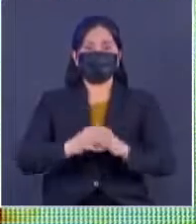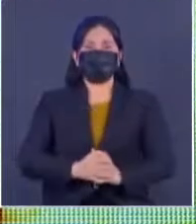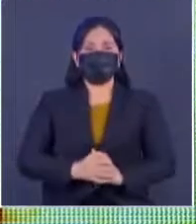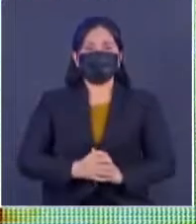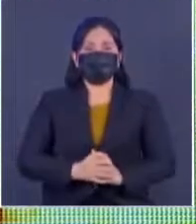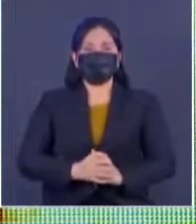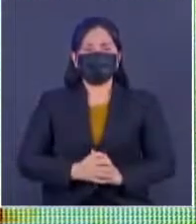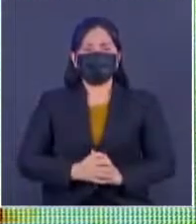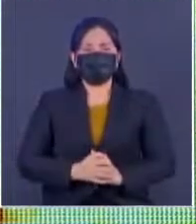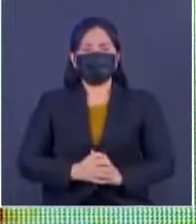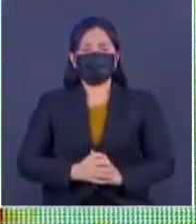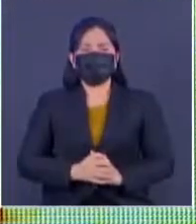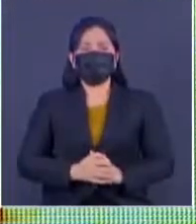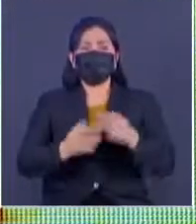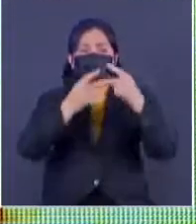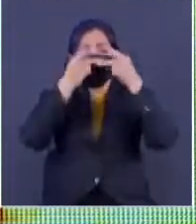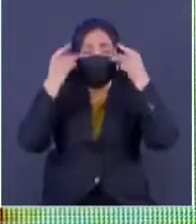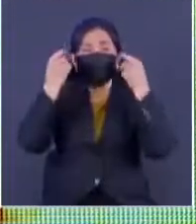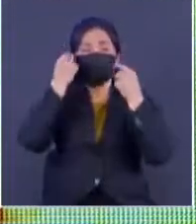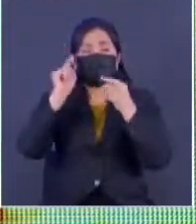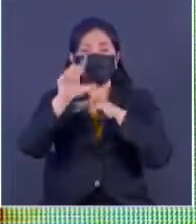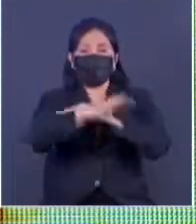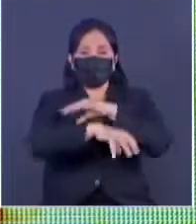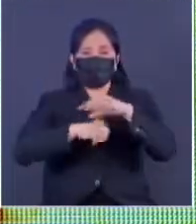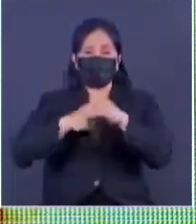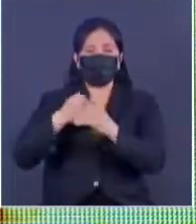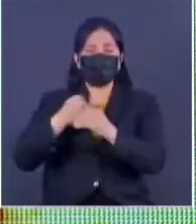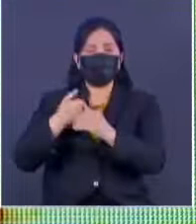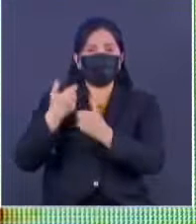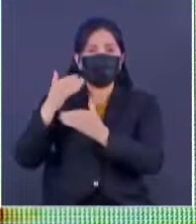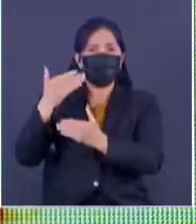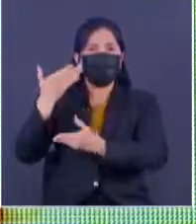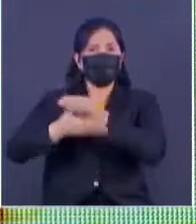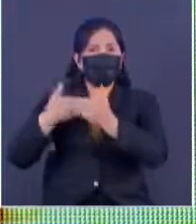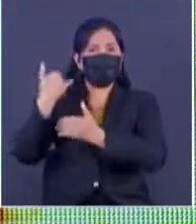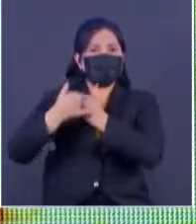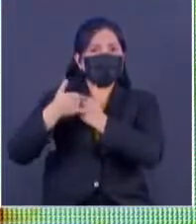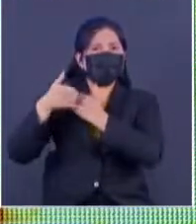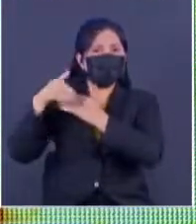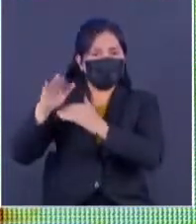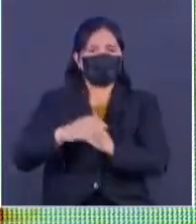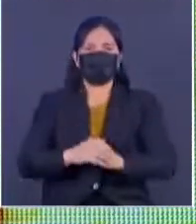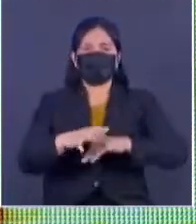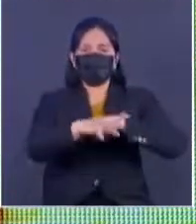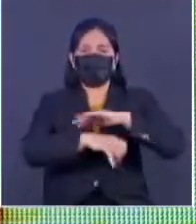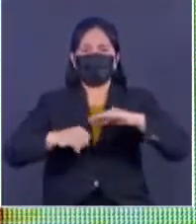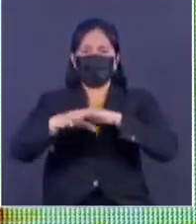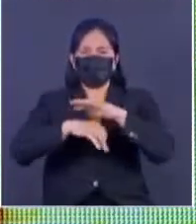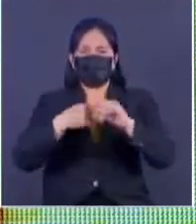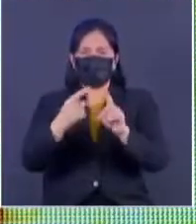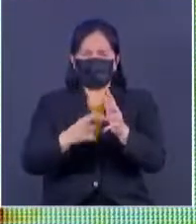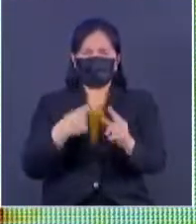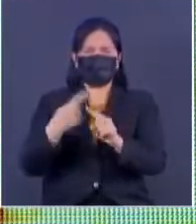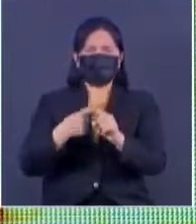คือพอไปขโมยมาแล้วก็จะนำไปส่งขายที่ประเทศเพื่อนบ้านปรากฏว่าก่อเหตุมานานกว่า5เดือนนะ